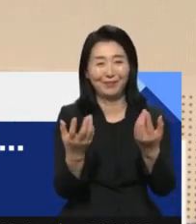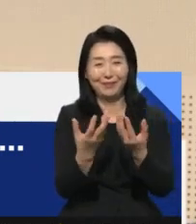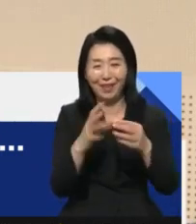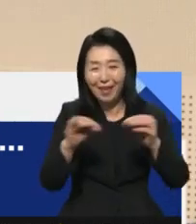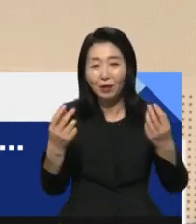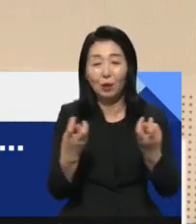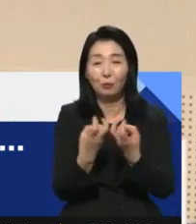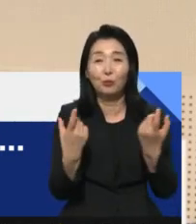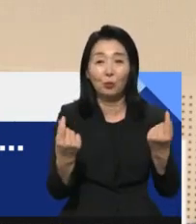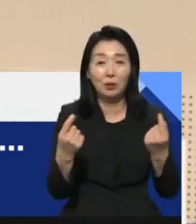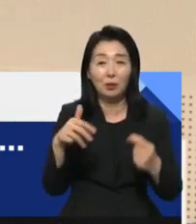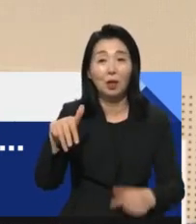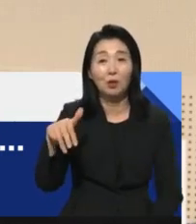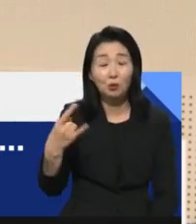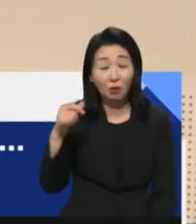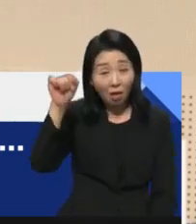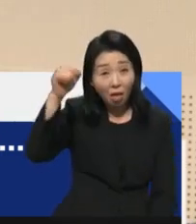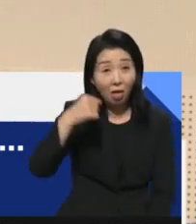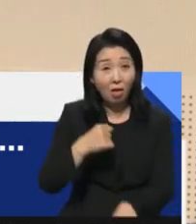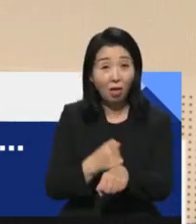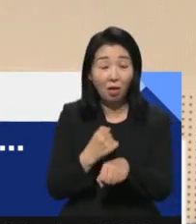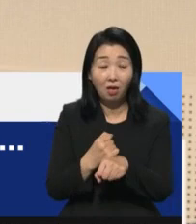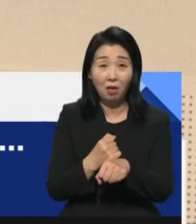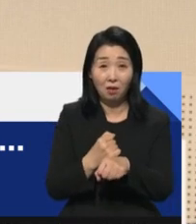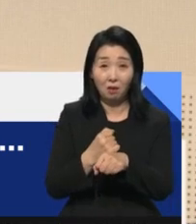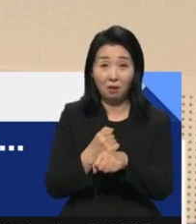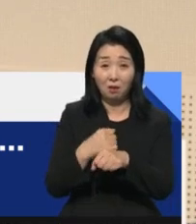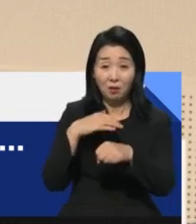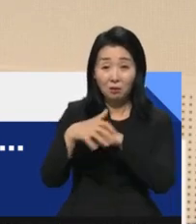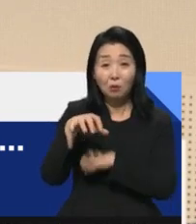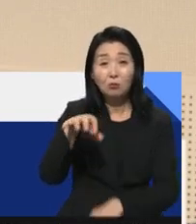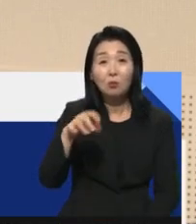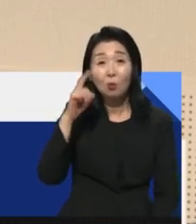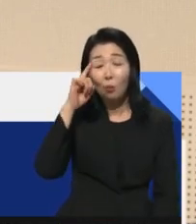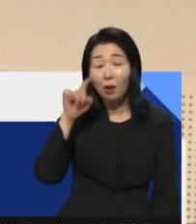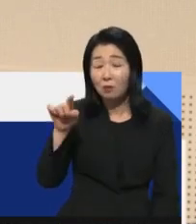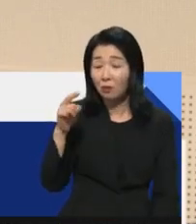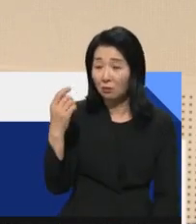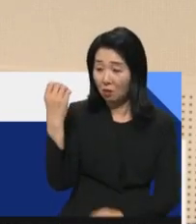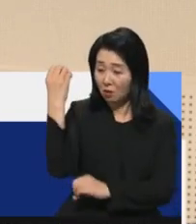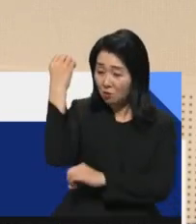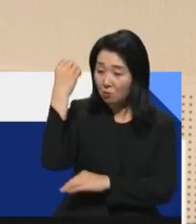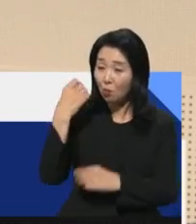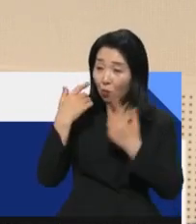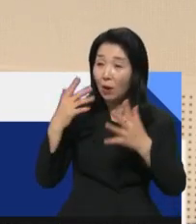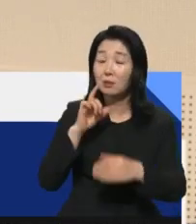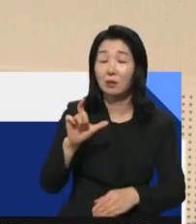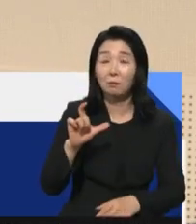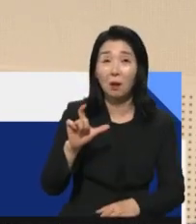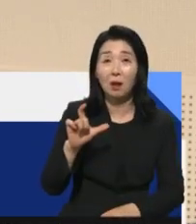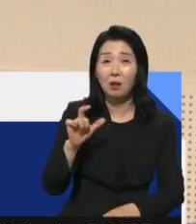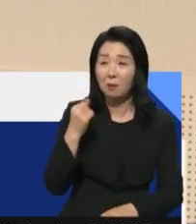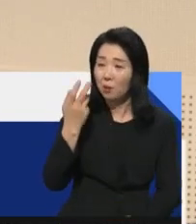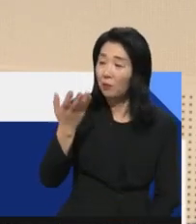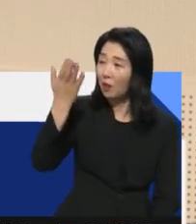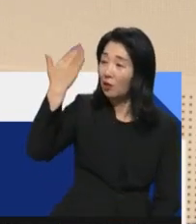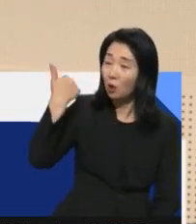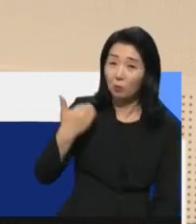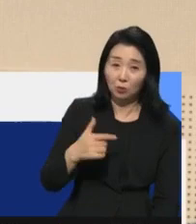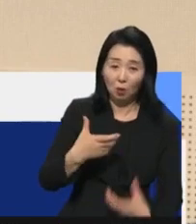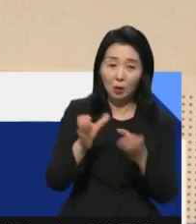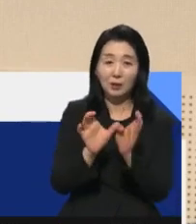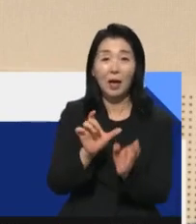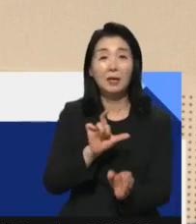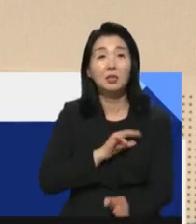전 부총리까지 나온다는데 TK 쪽에서는 이분들이 뭐 굉장히 기반이 탄탄하대요. 몇 달 전부터 무소속으로 나온다는 얘기가 있었고